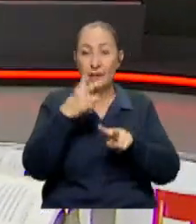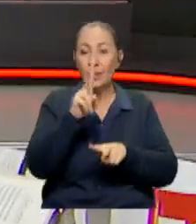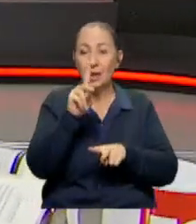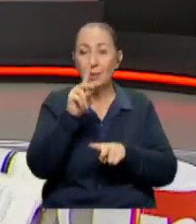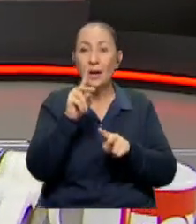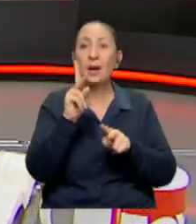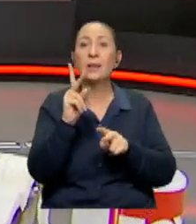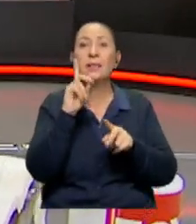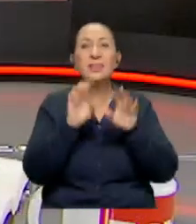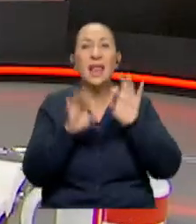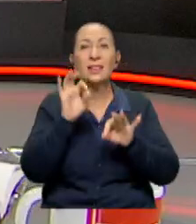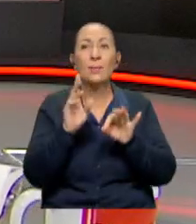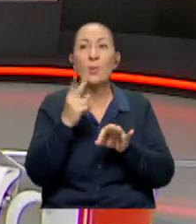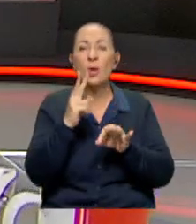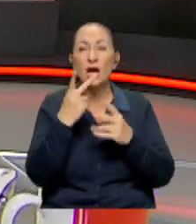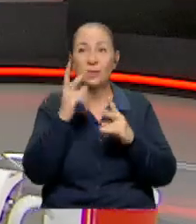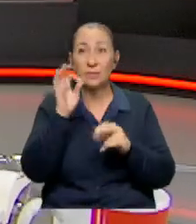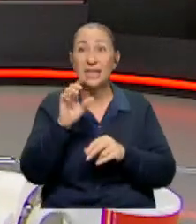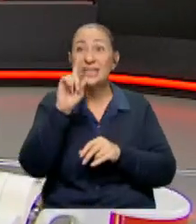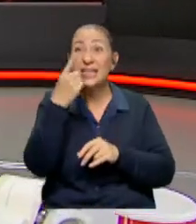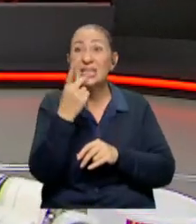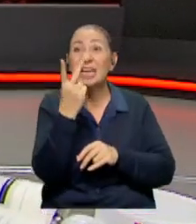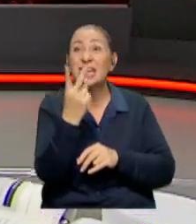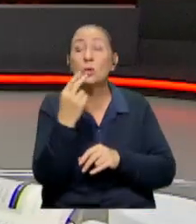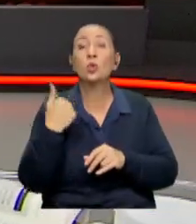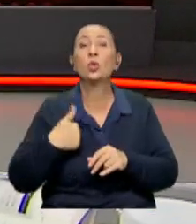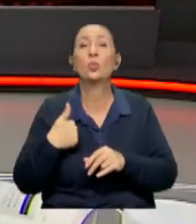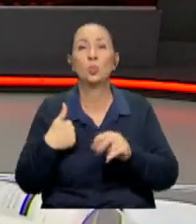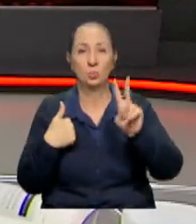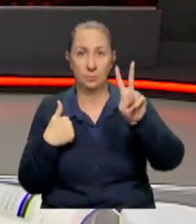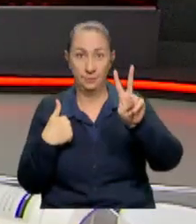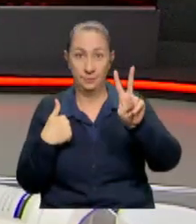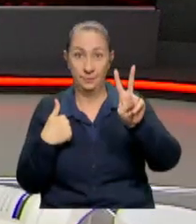raporlarını açıklamaya başladı. Sadece iki kurumdan